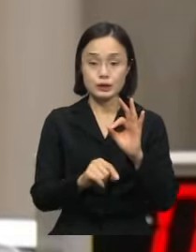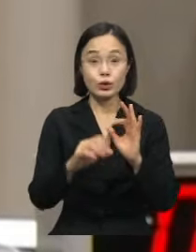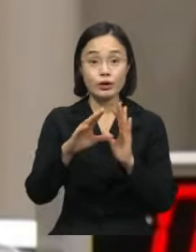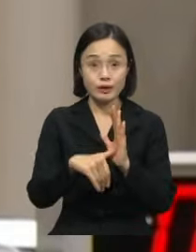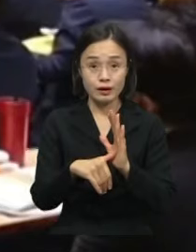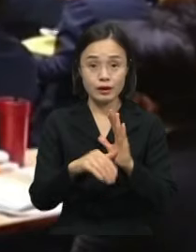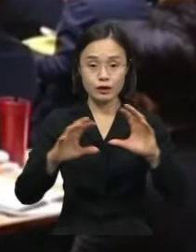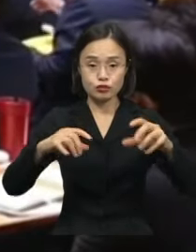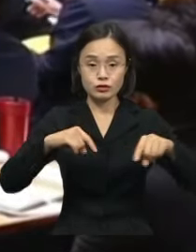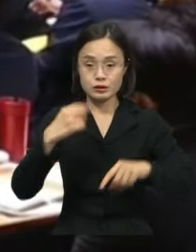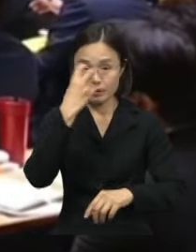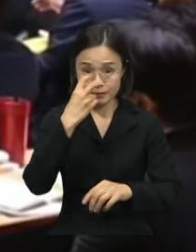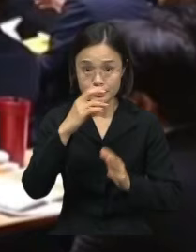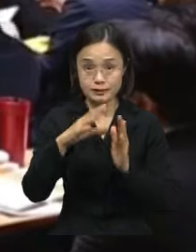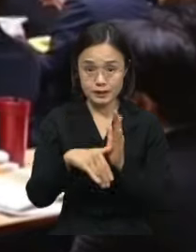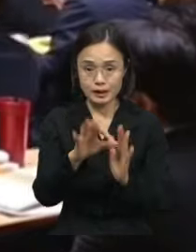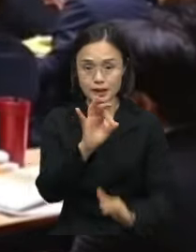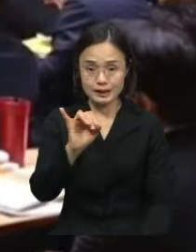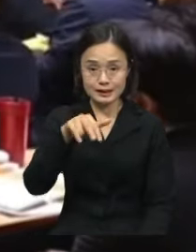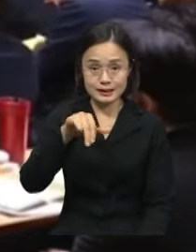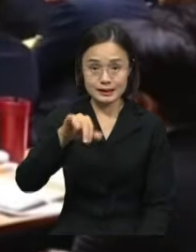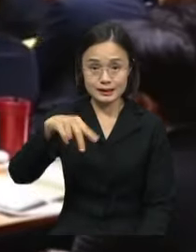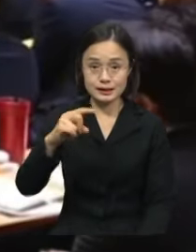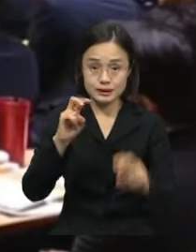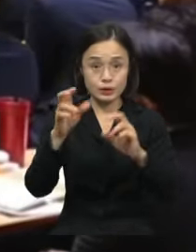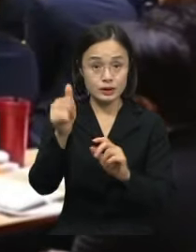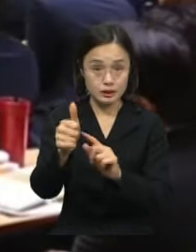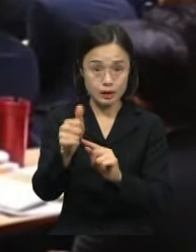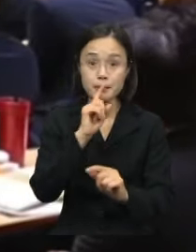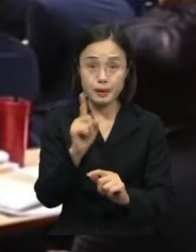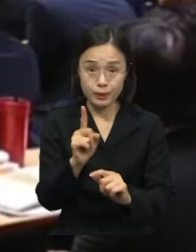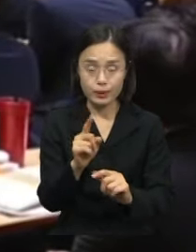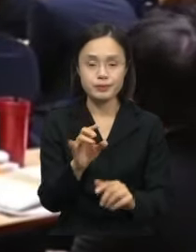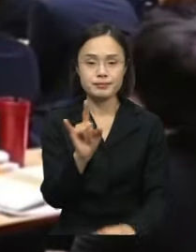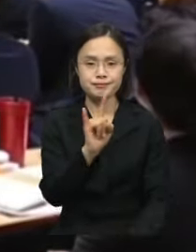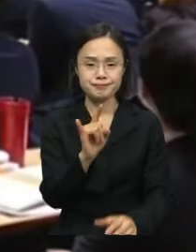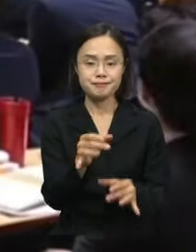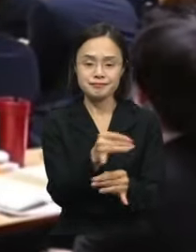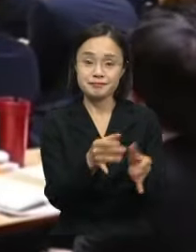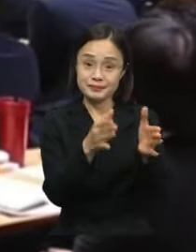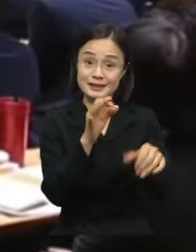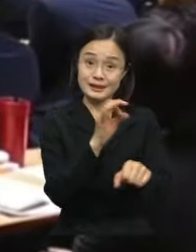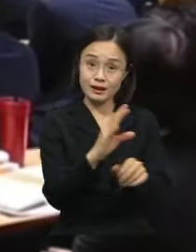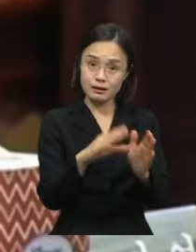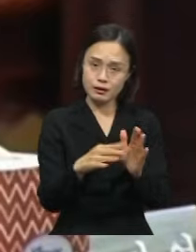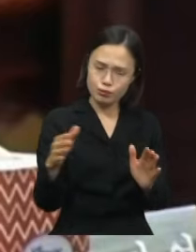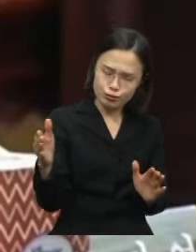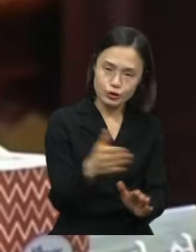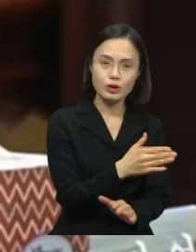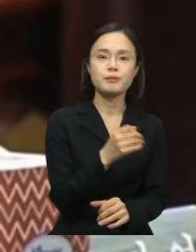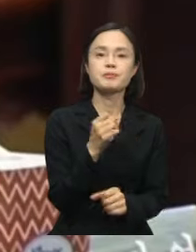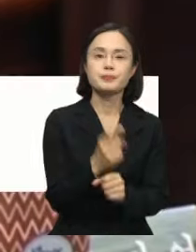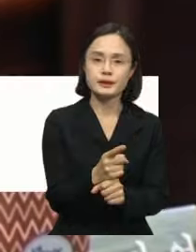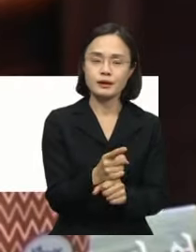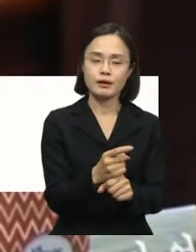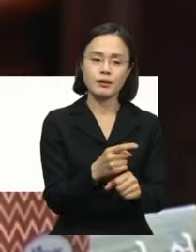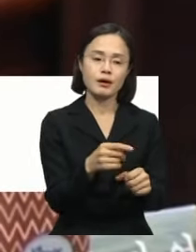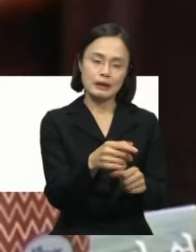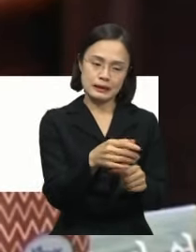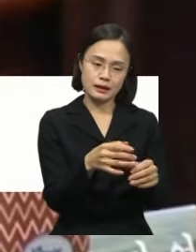자산운영이 백화점을 인수할 때부터 폐점을 전제로 용도 변경을 추진해왔다는 이야기가 나왔습니다. 이지스